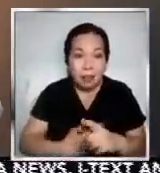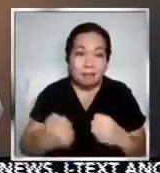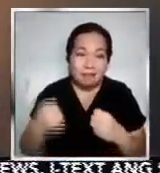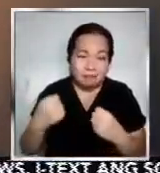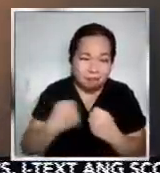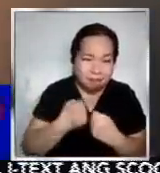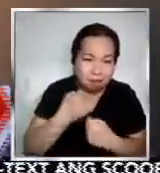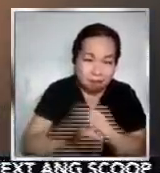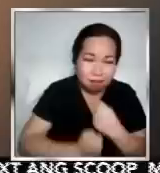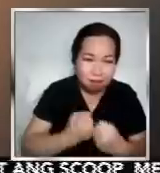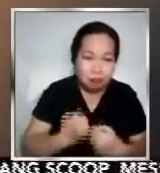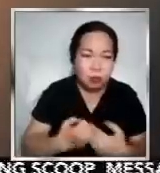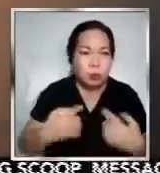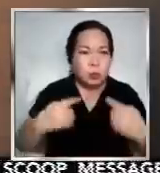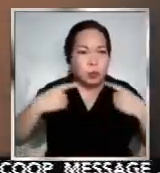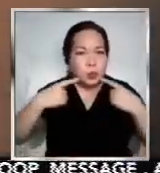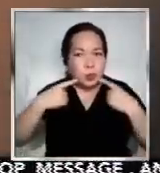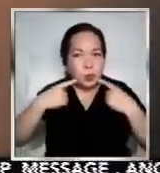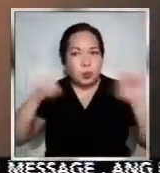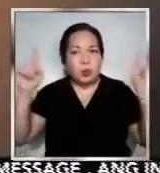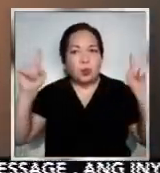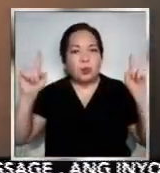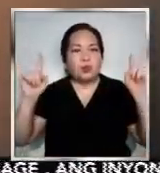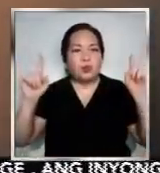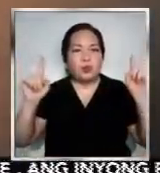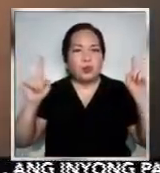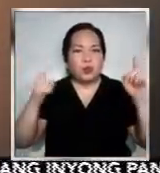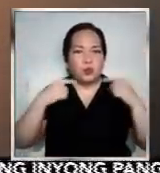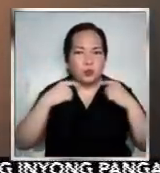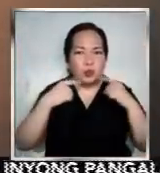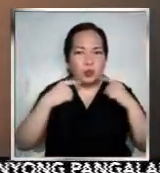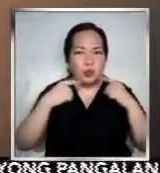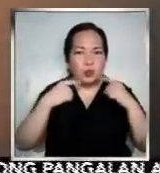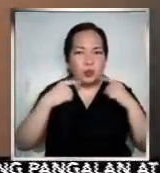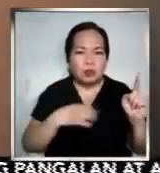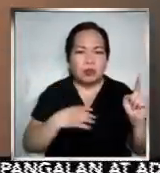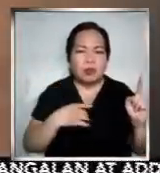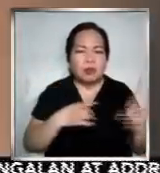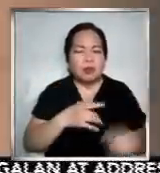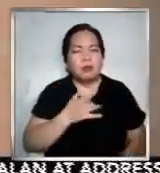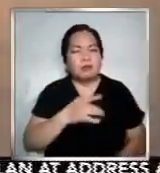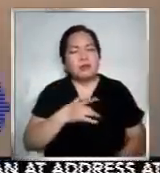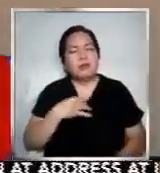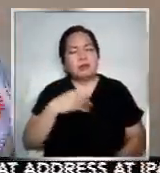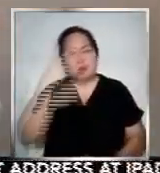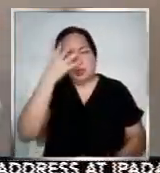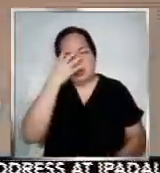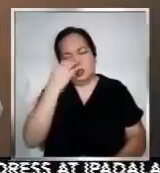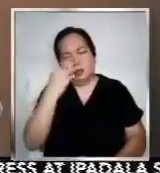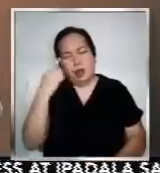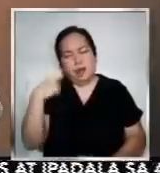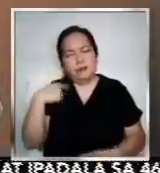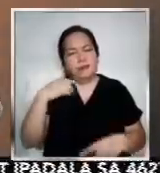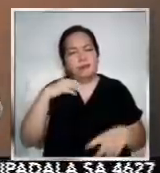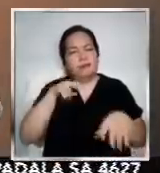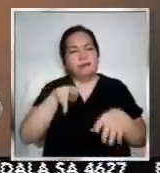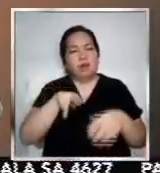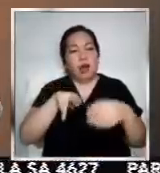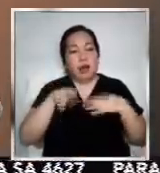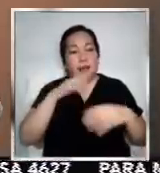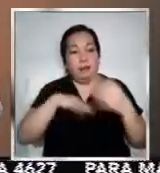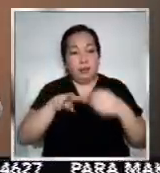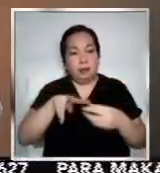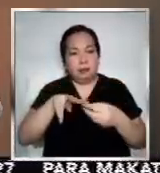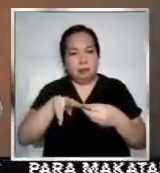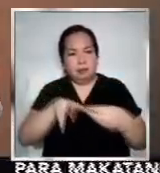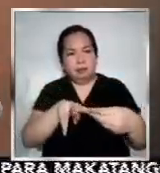15, may umahatak sa panaginip ko, may umahatak ng paa ko. Tapos sabi ko, pagod